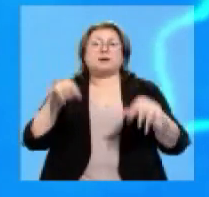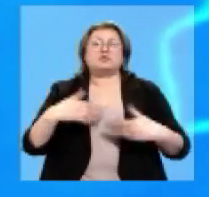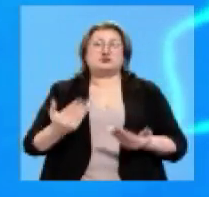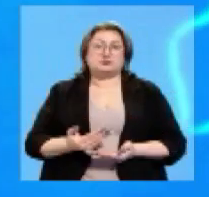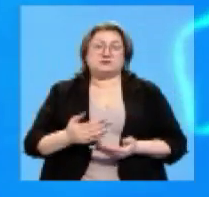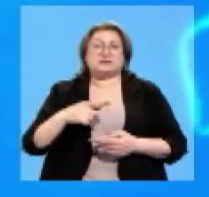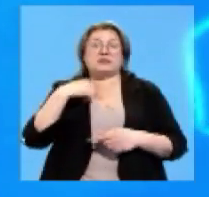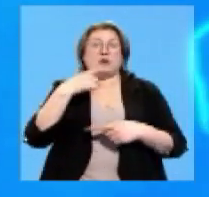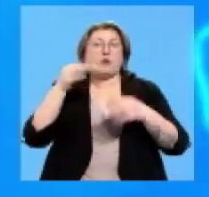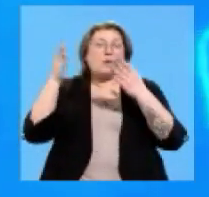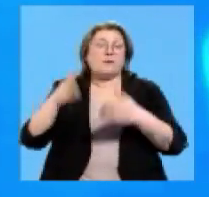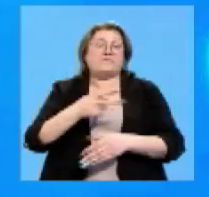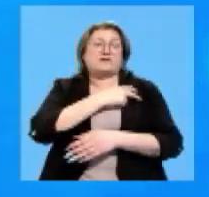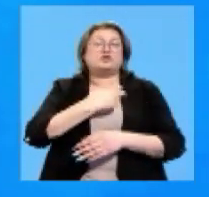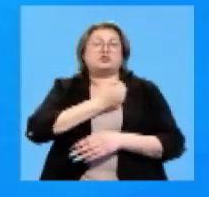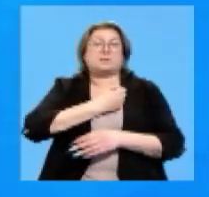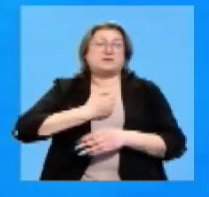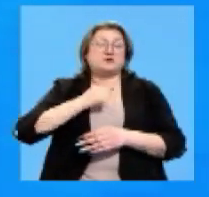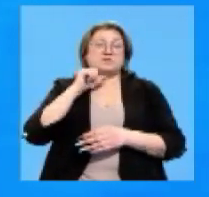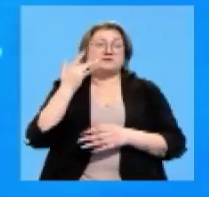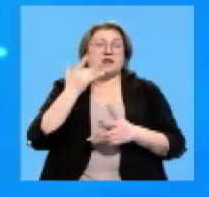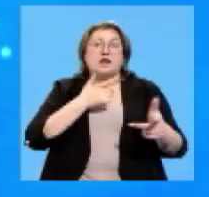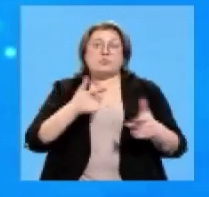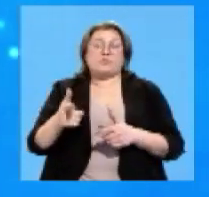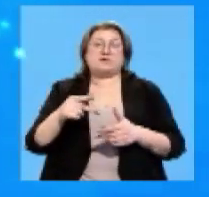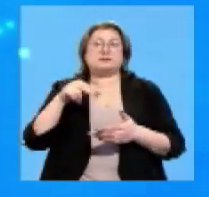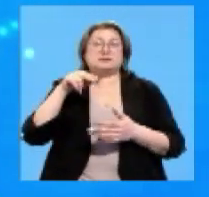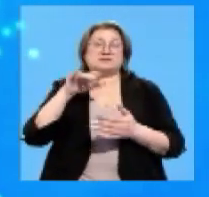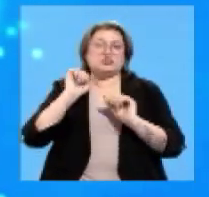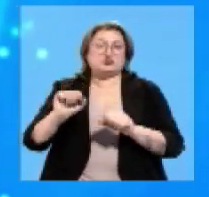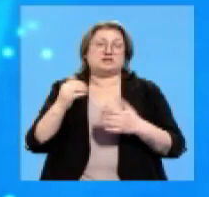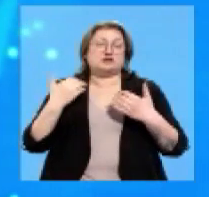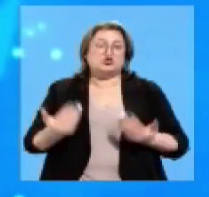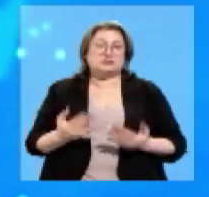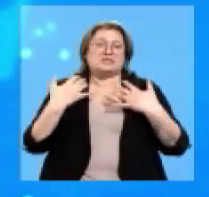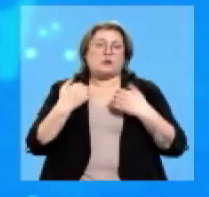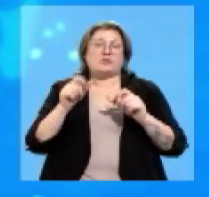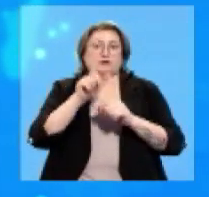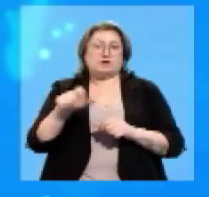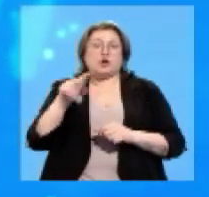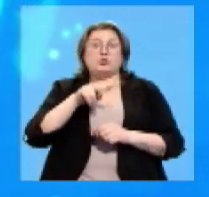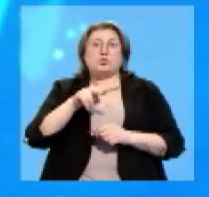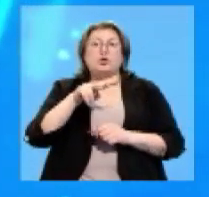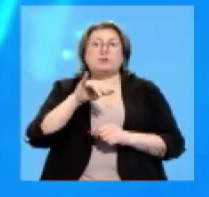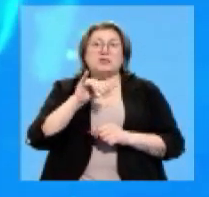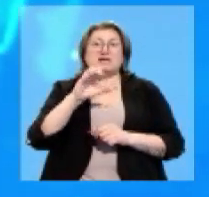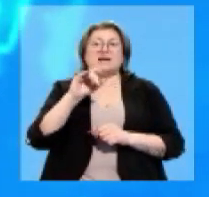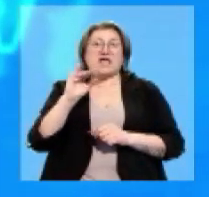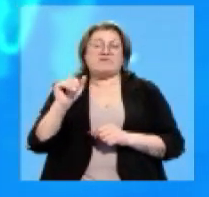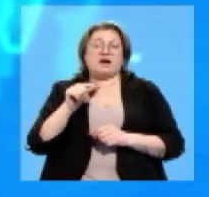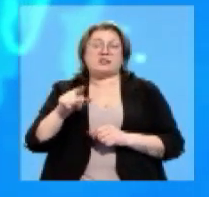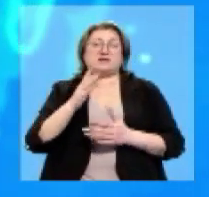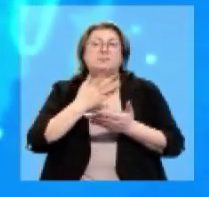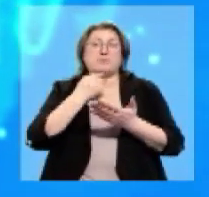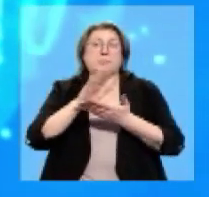жизни. Речь о кустанайском враче-терапевте, которая всегда готова стоять на страже жизни и здоровья людей. Людмила Сергеева служению своей